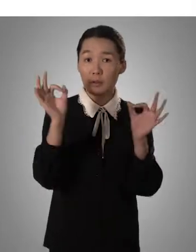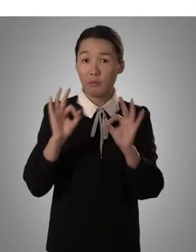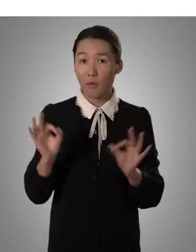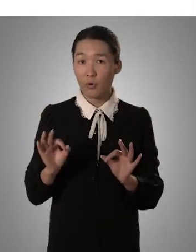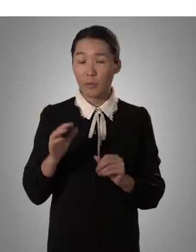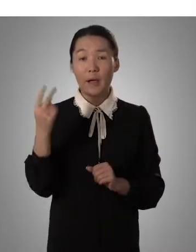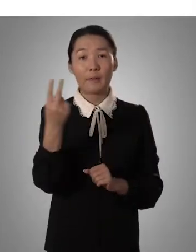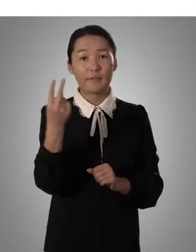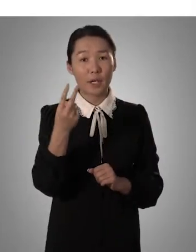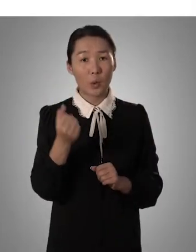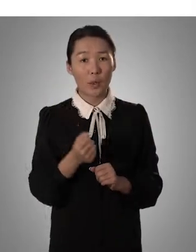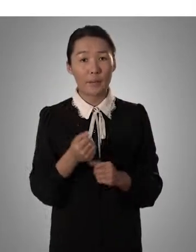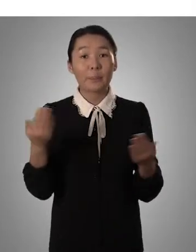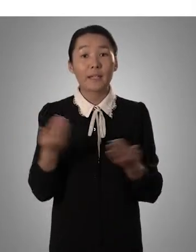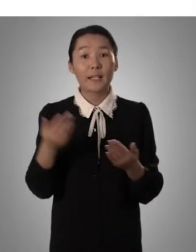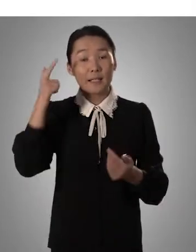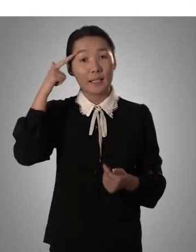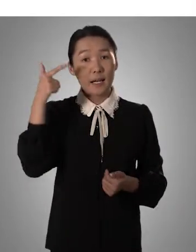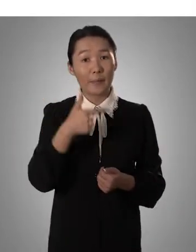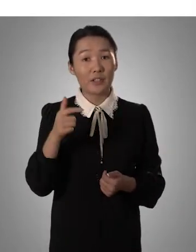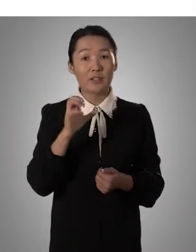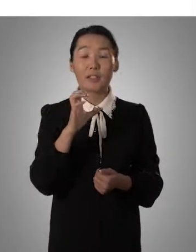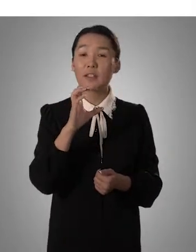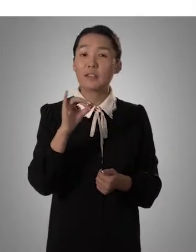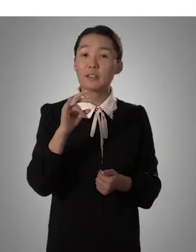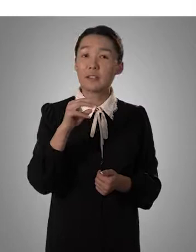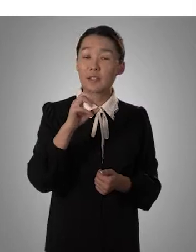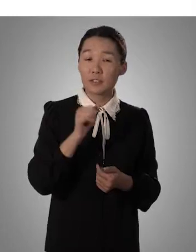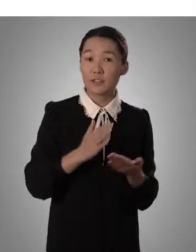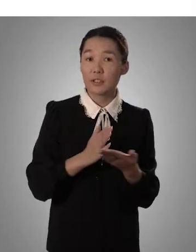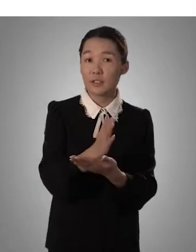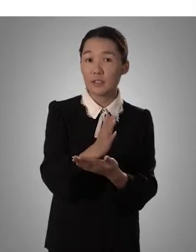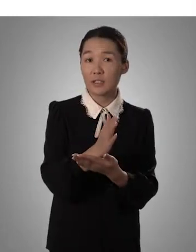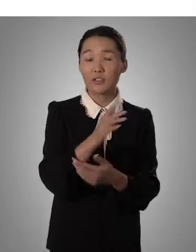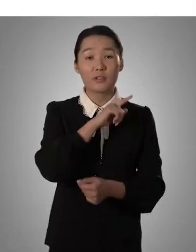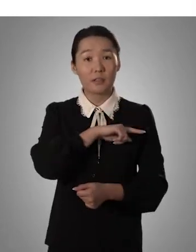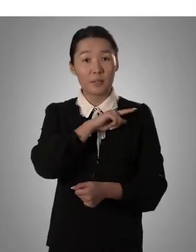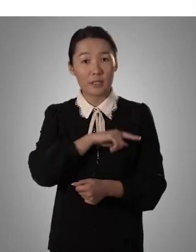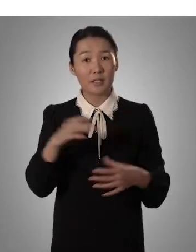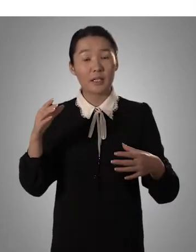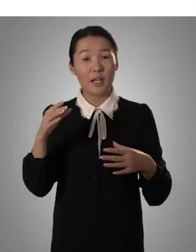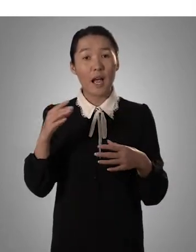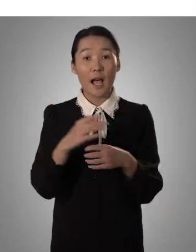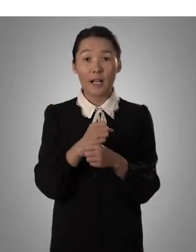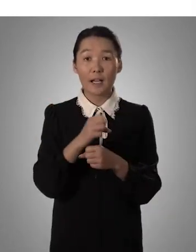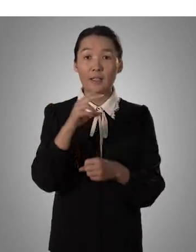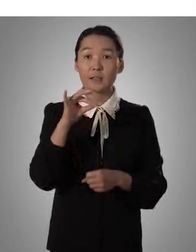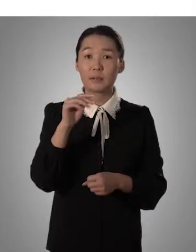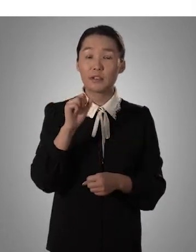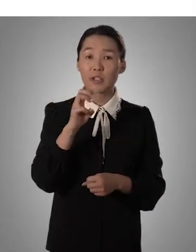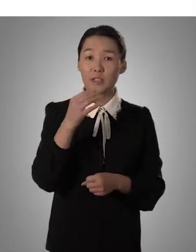второе какие грамматически синтаксически и стилистические признаки кратких причастий